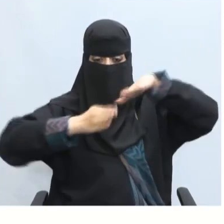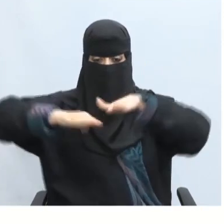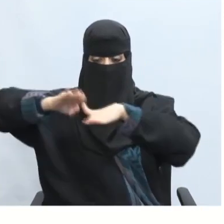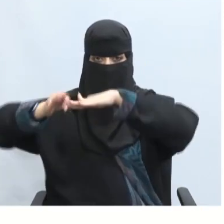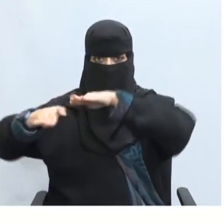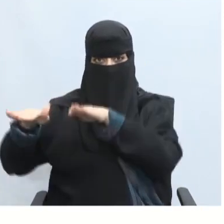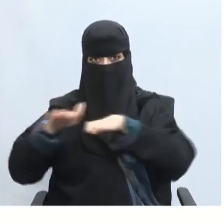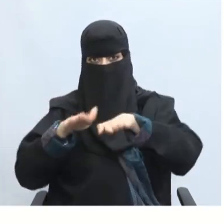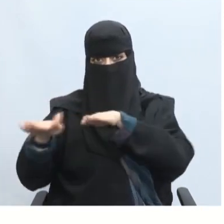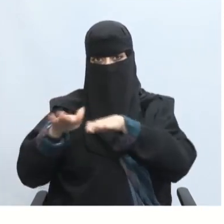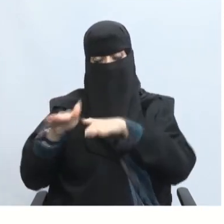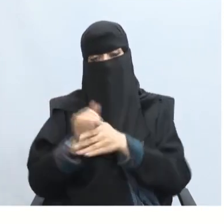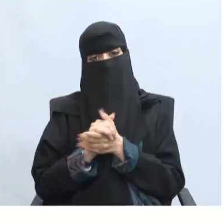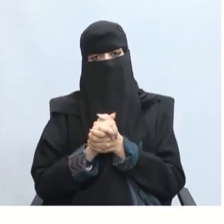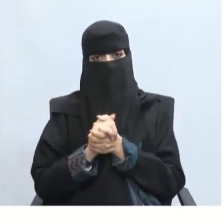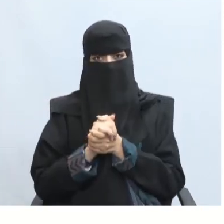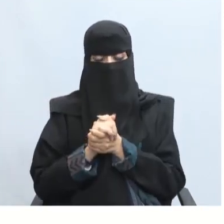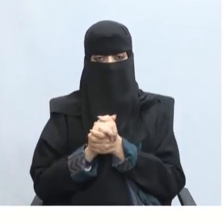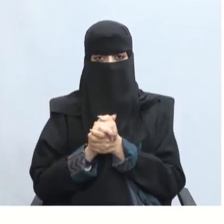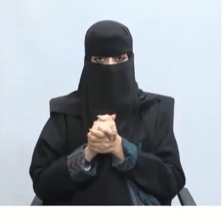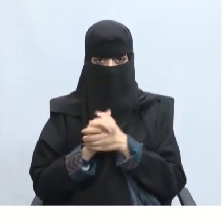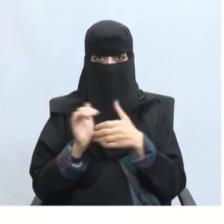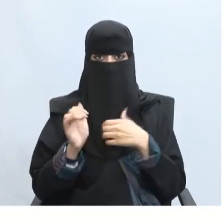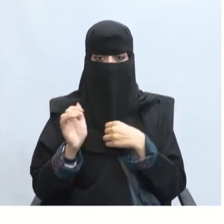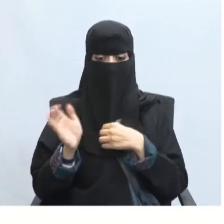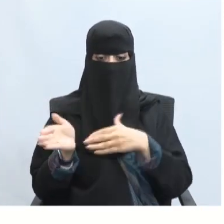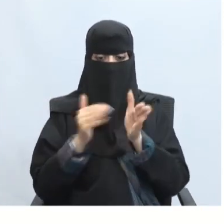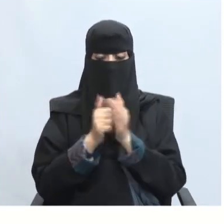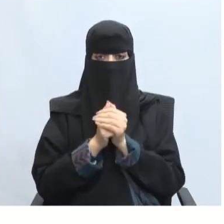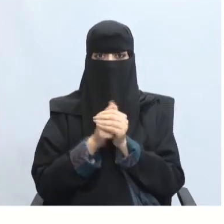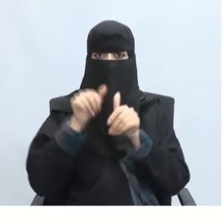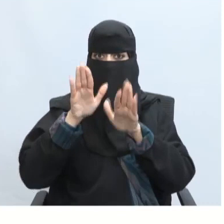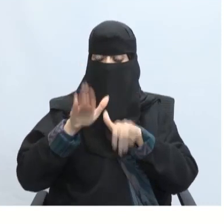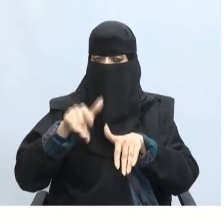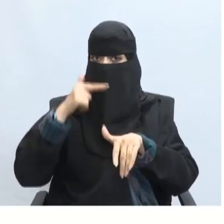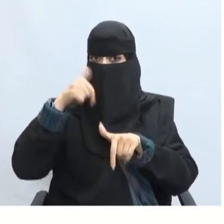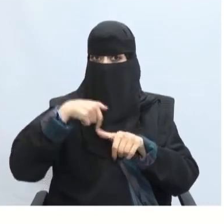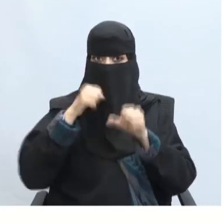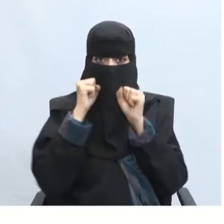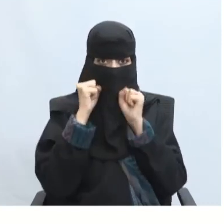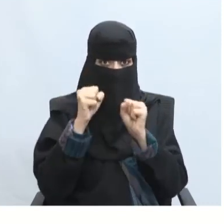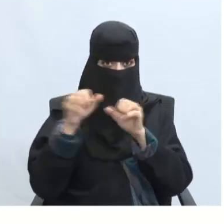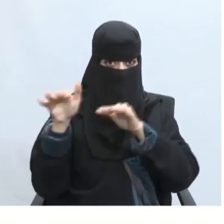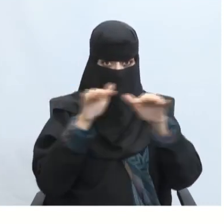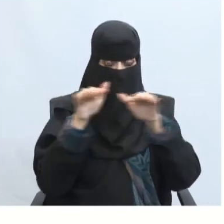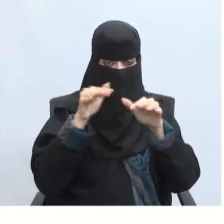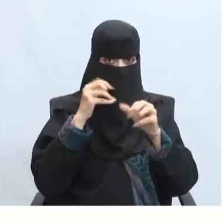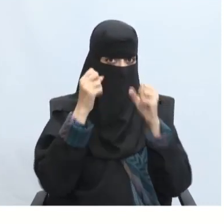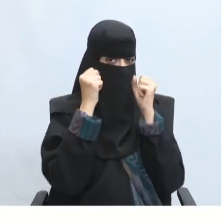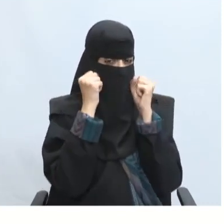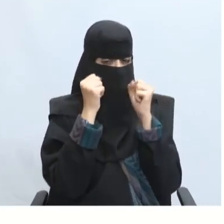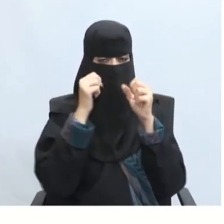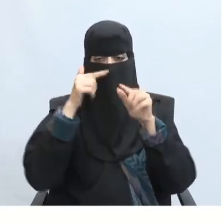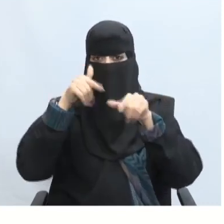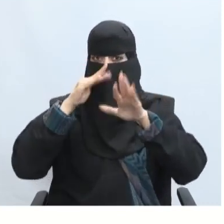مكانها على الخريطه باستعمال الامواج الزلزاليه في قوه الزلزال وشدته